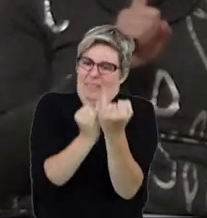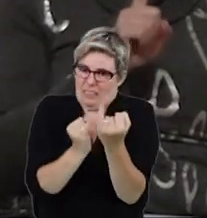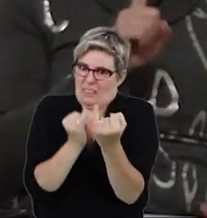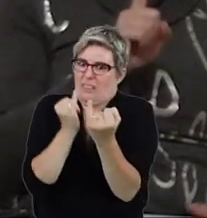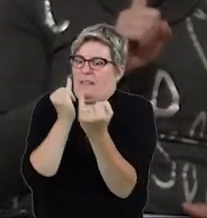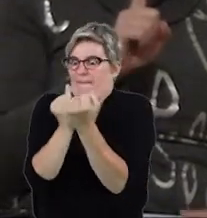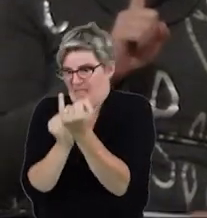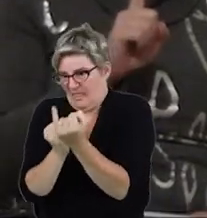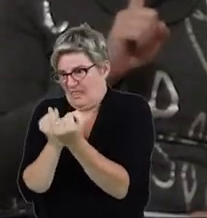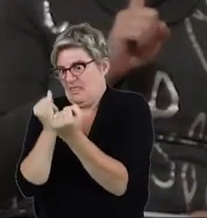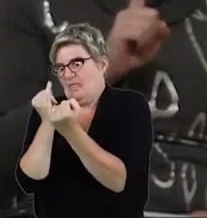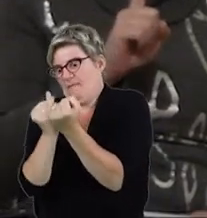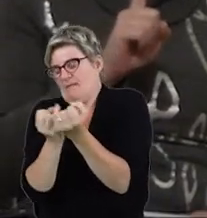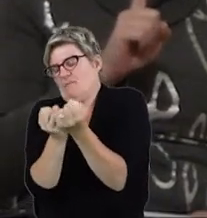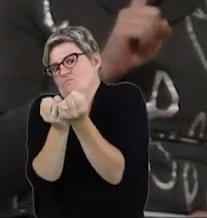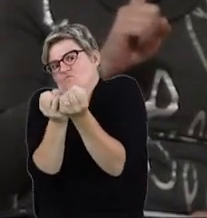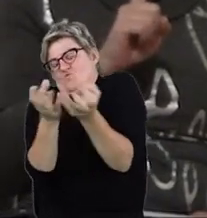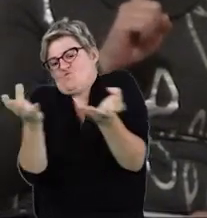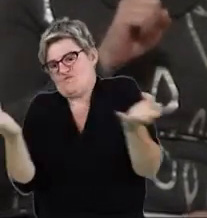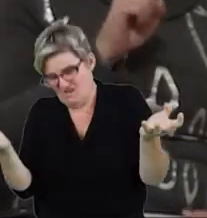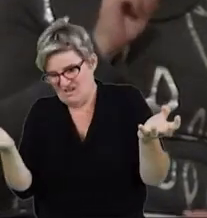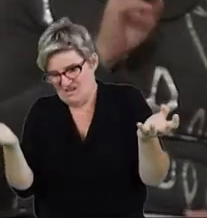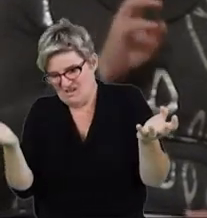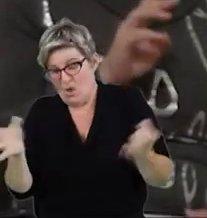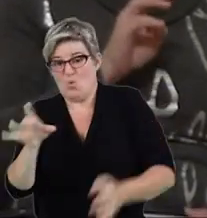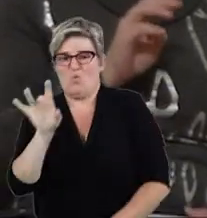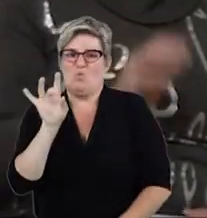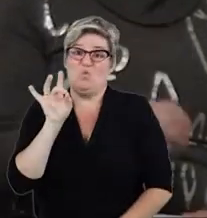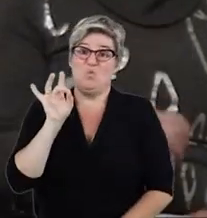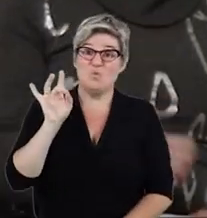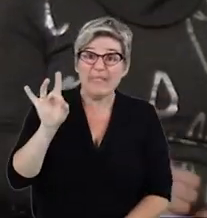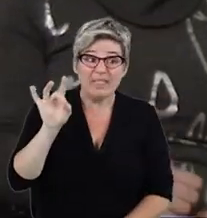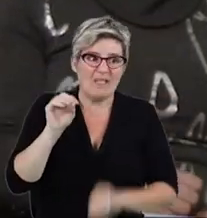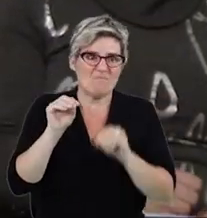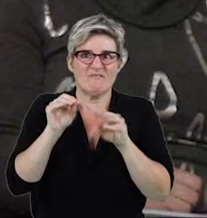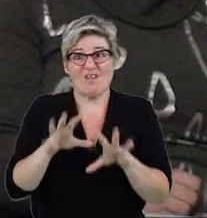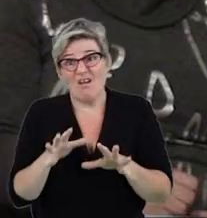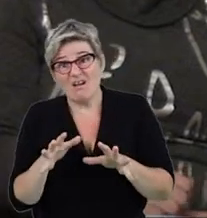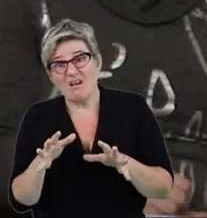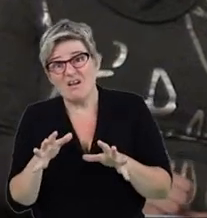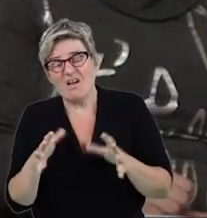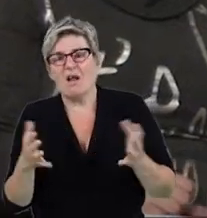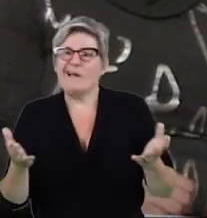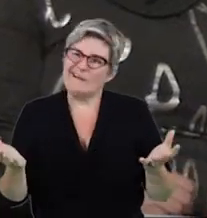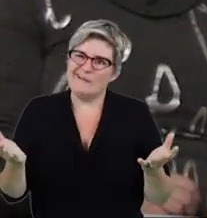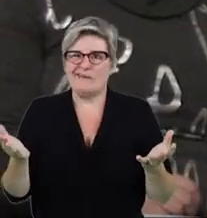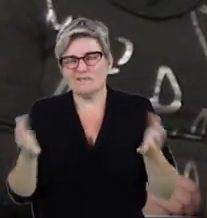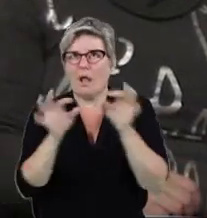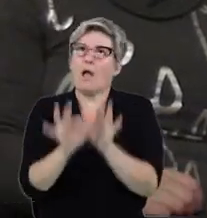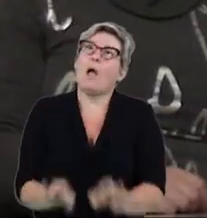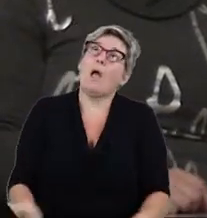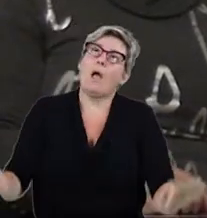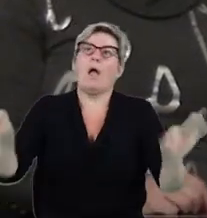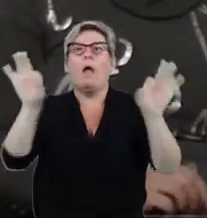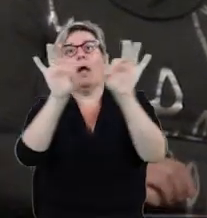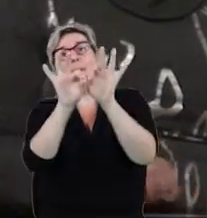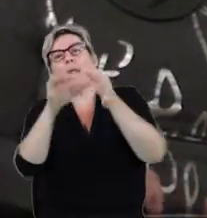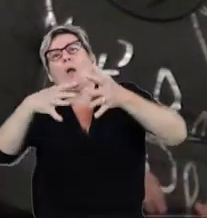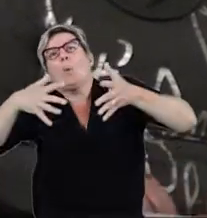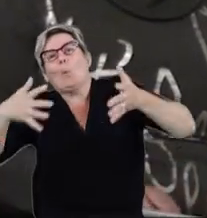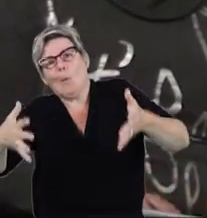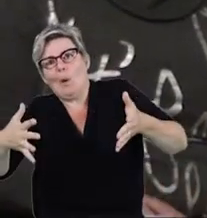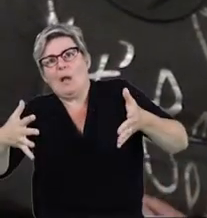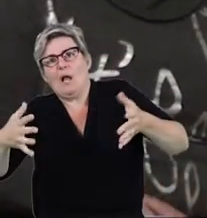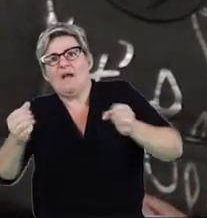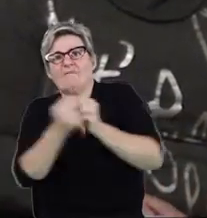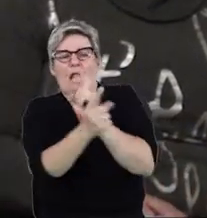un enseignant pour le système MF. On est 8 profs. On se bat avec 8 profs. D'où